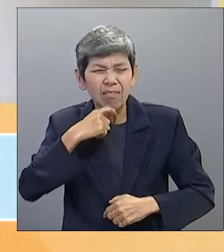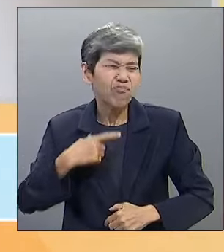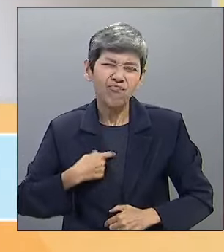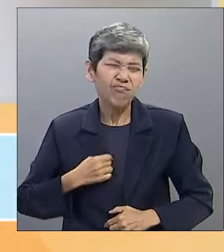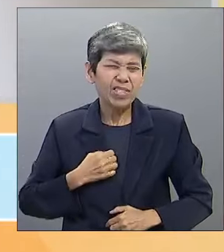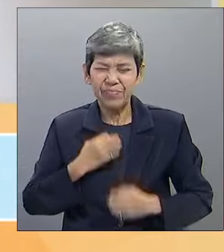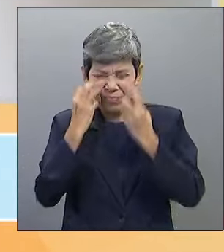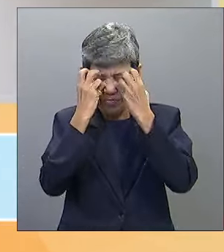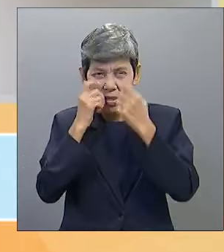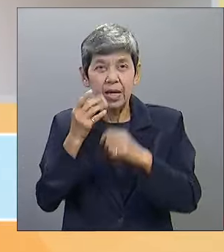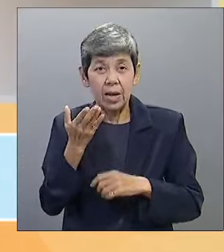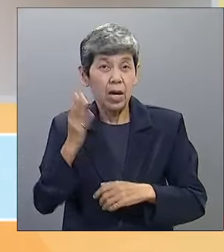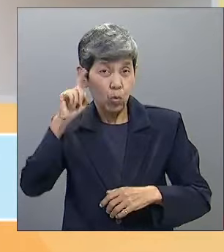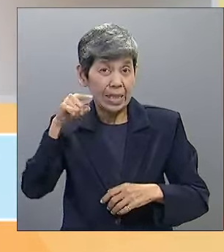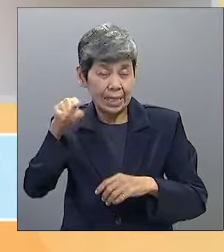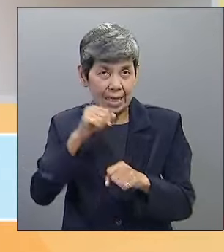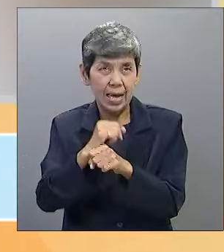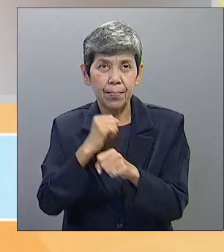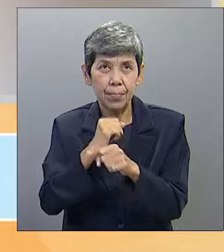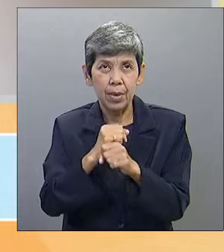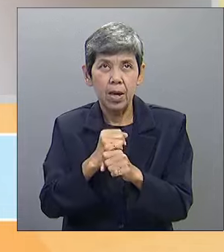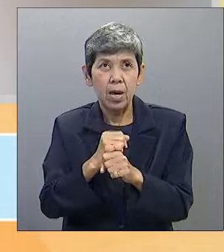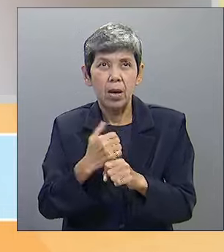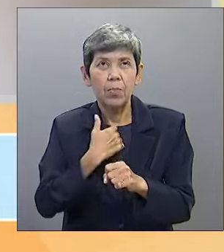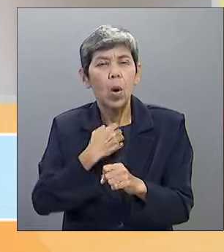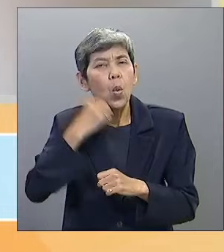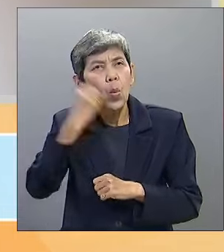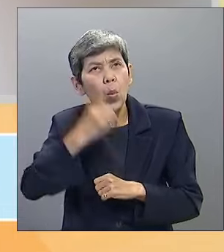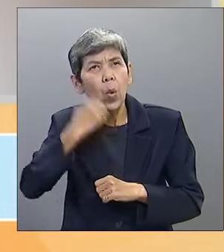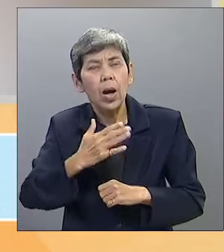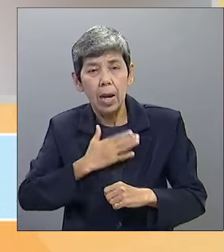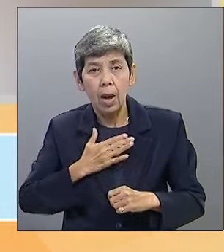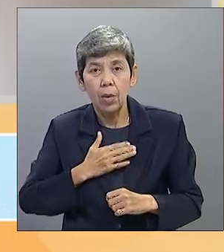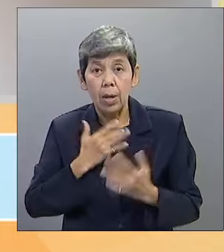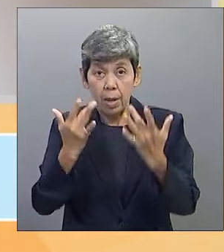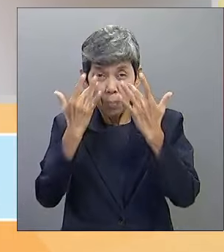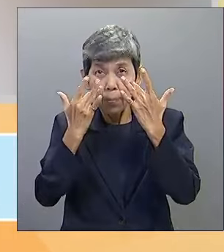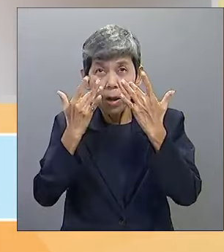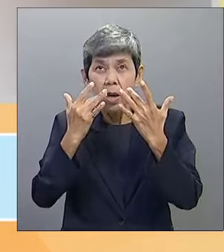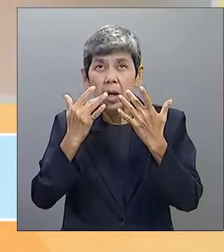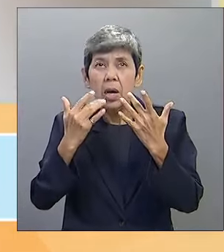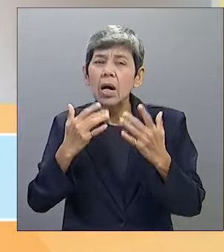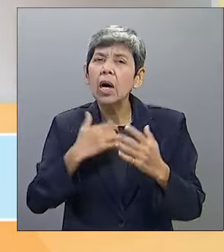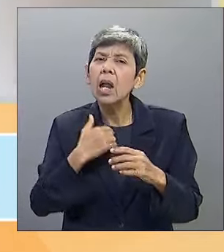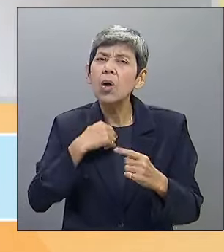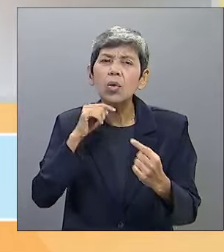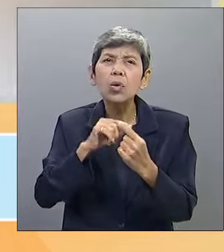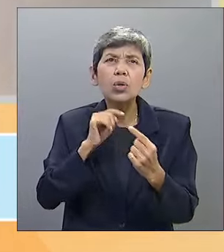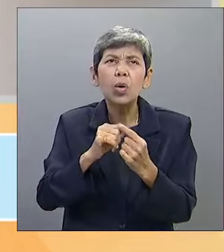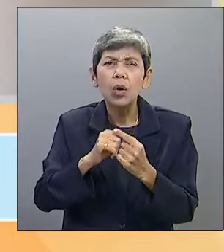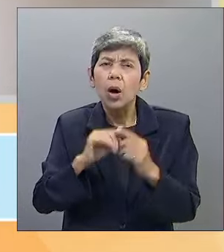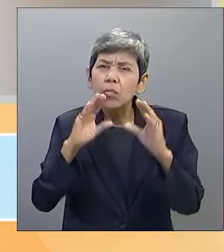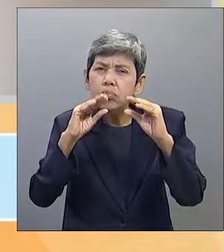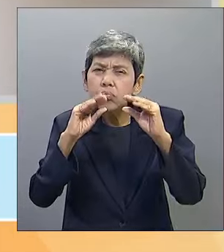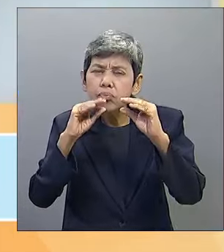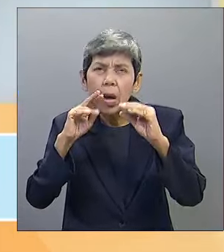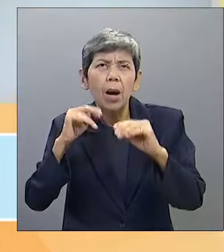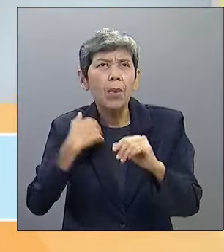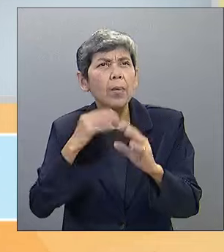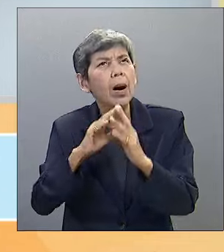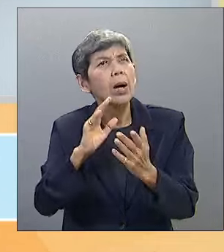าไหร่อย่างน้องยุ้ยเนี่ยคือใส่ส่วนมากเลย ของยุ้ยใส่เป็นประจำแต่ว่าของยุ้ยเนี่ยเลือกเพิ่งมาใส่เป็นแบบซิลิโคนไฮโดรเจลอะค่ะประม